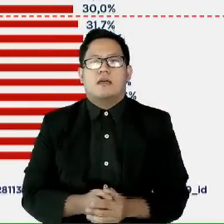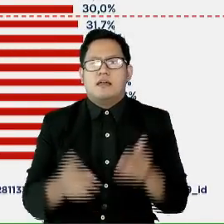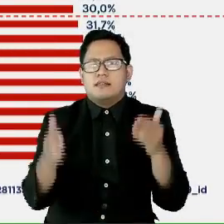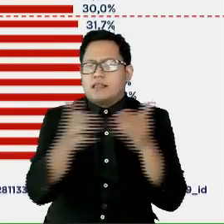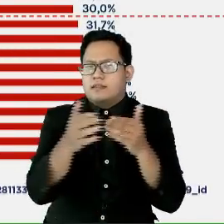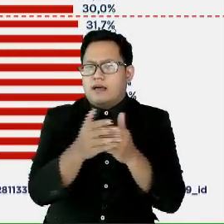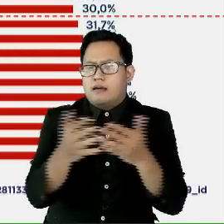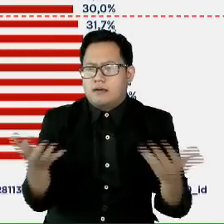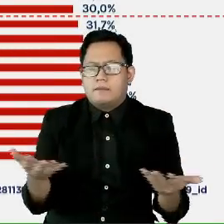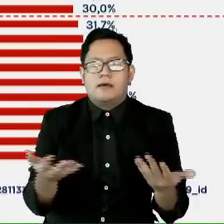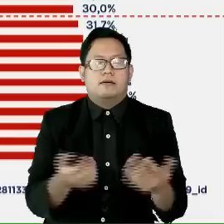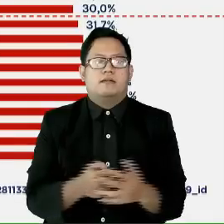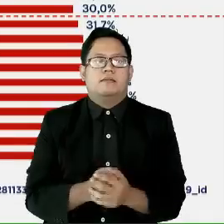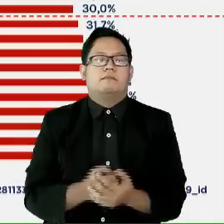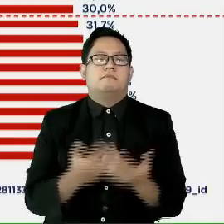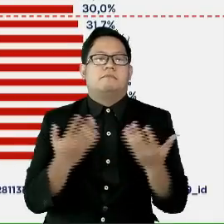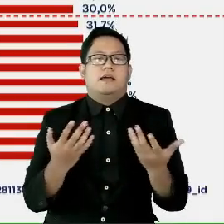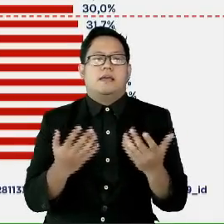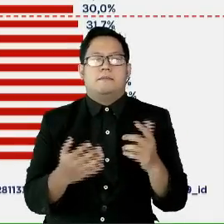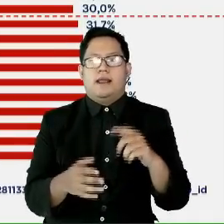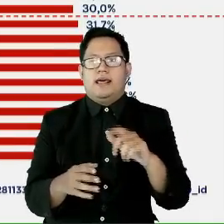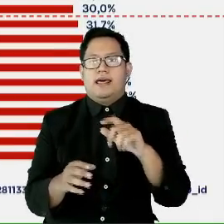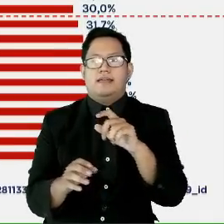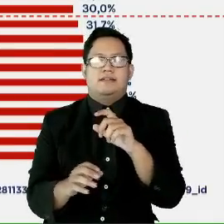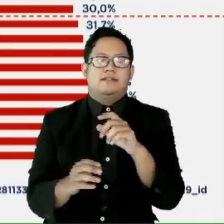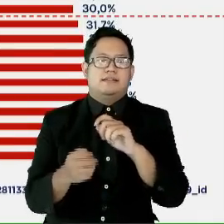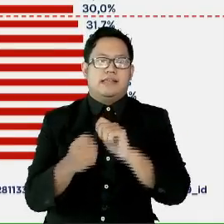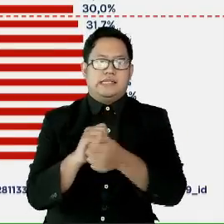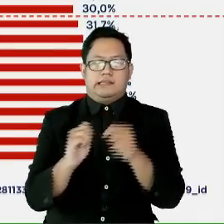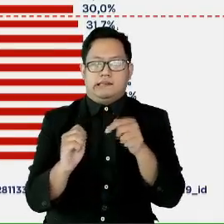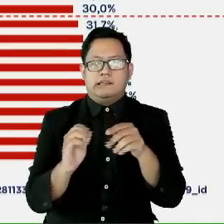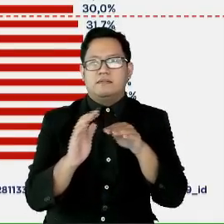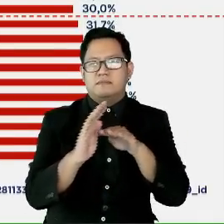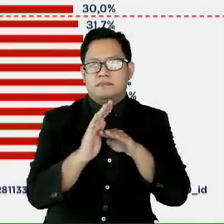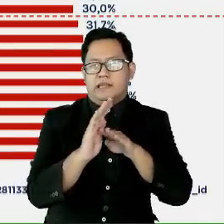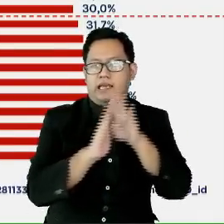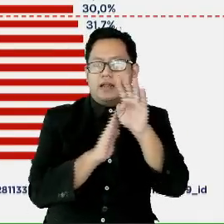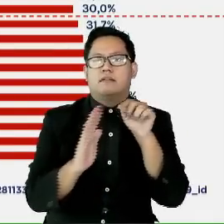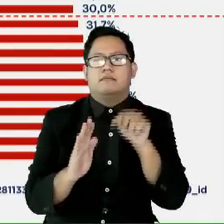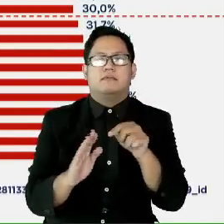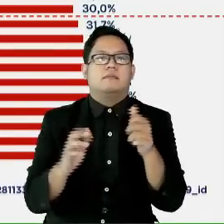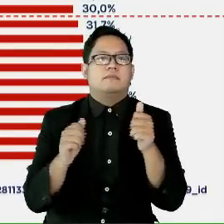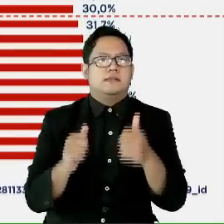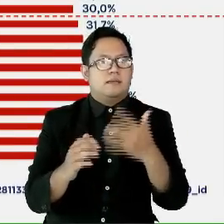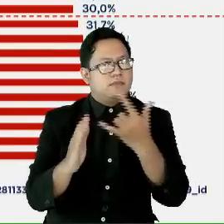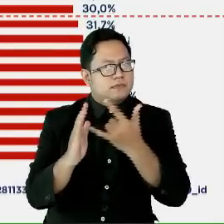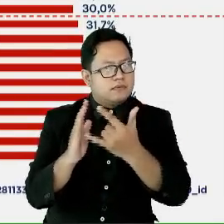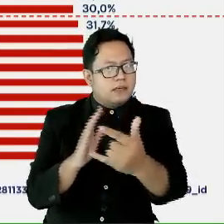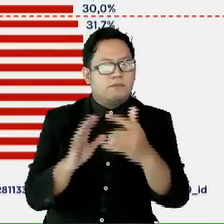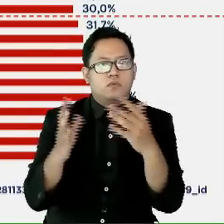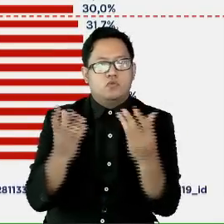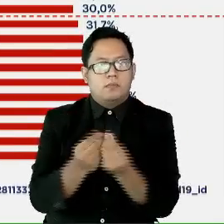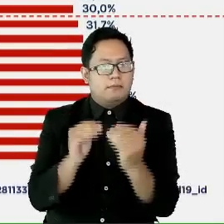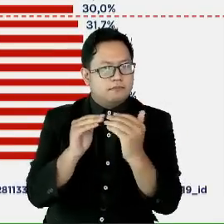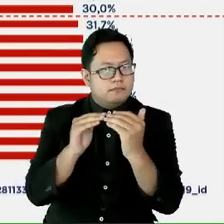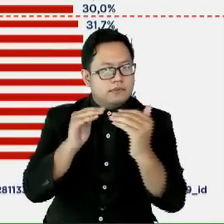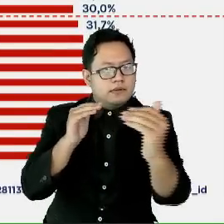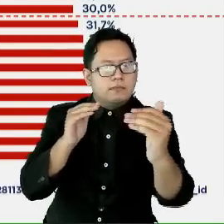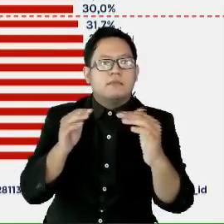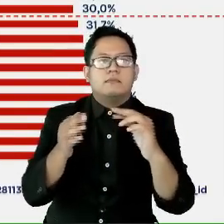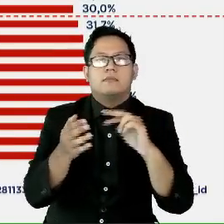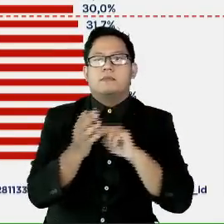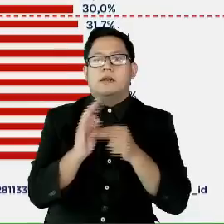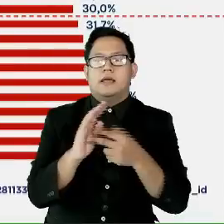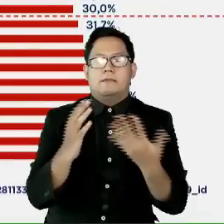adalah bagaimana agar peningkatan testing ini dapat dipertahankan pada jumlah yang stabil sehingga tidak ada